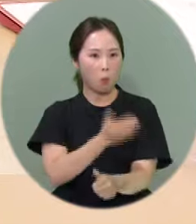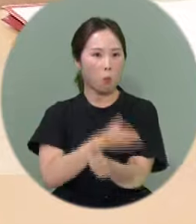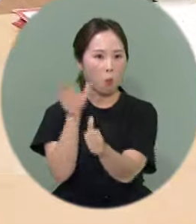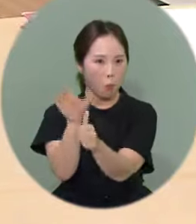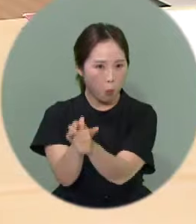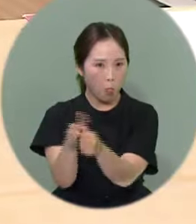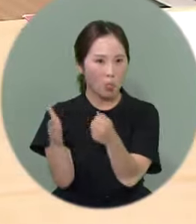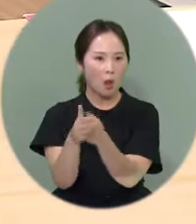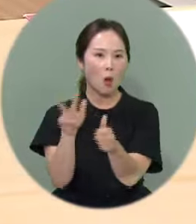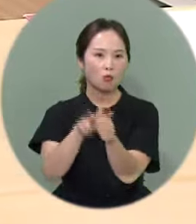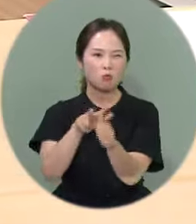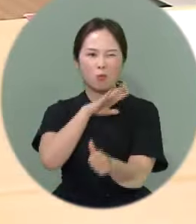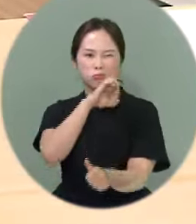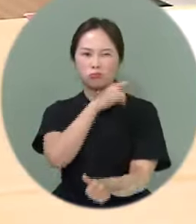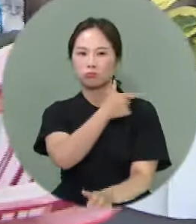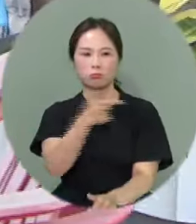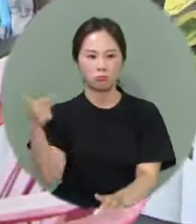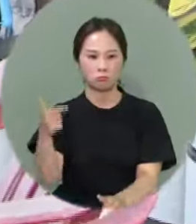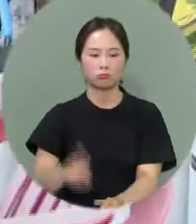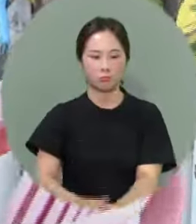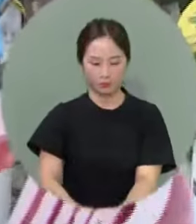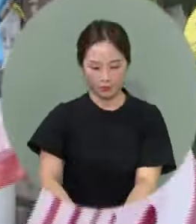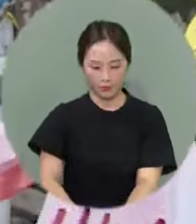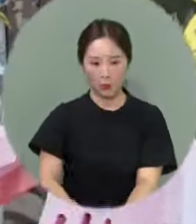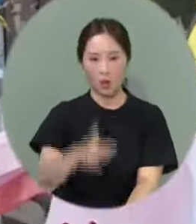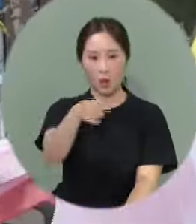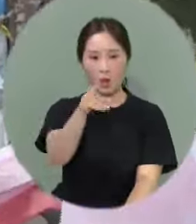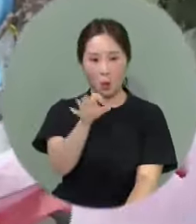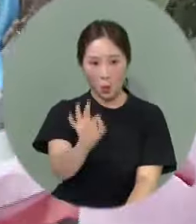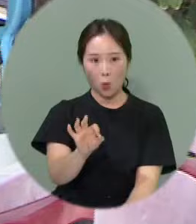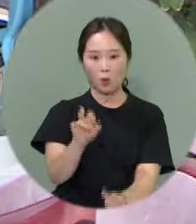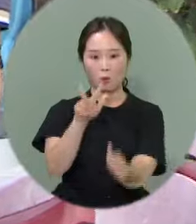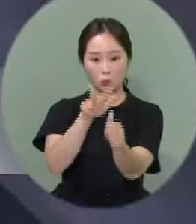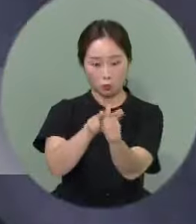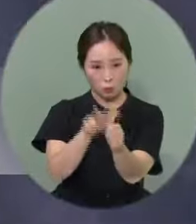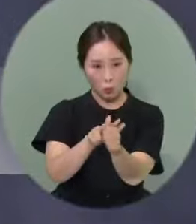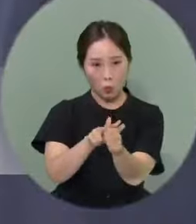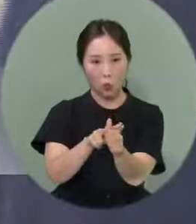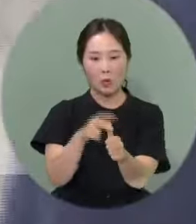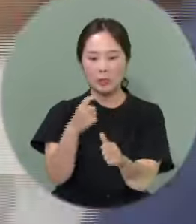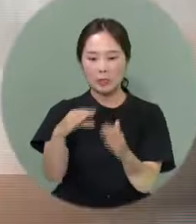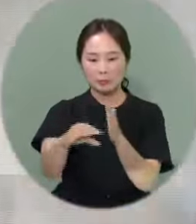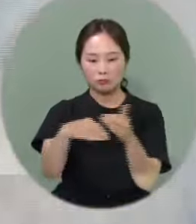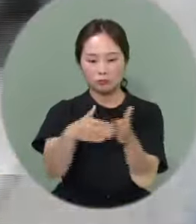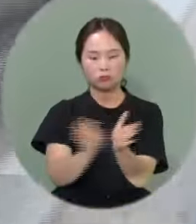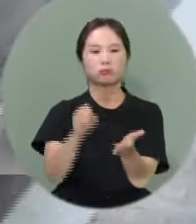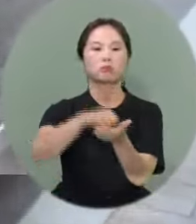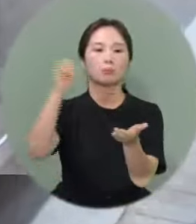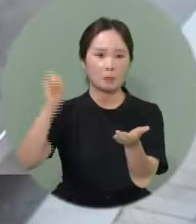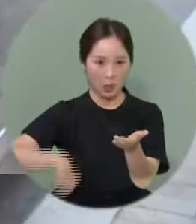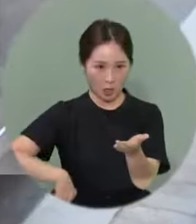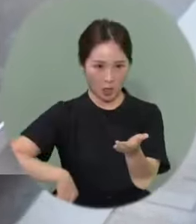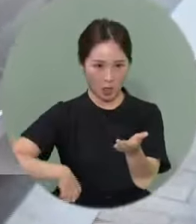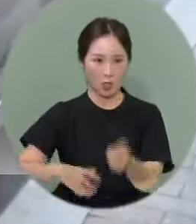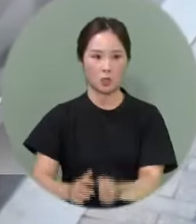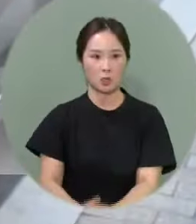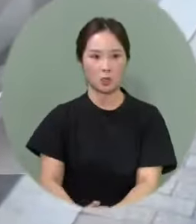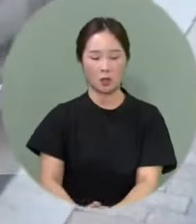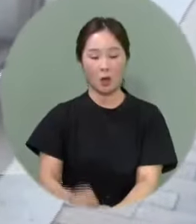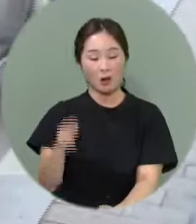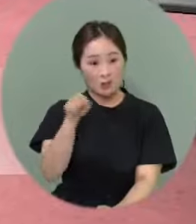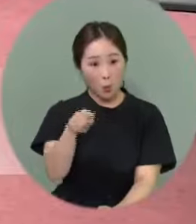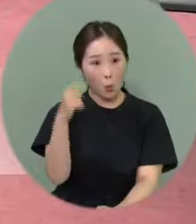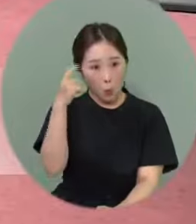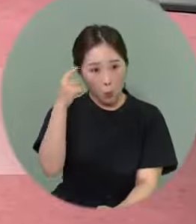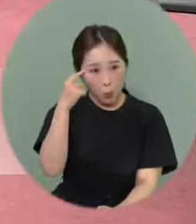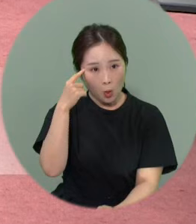후보자들의 반발은게 달했습니다 정원대 후보는 민주당을 당하기까지 했습니다 당비를내는 당원들의 권리를